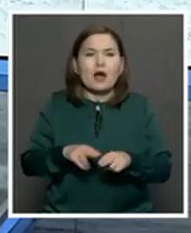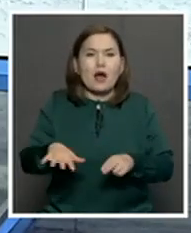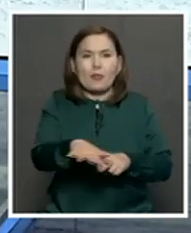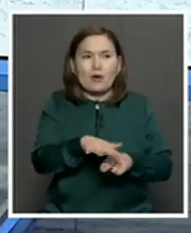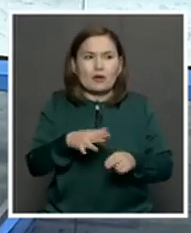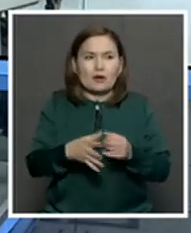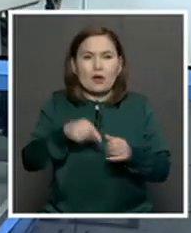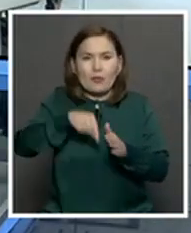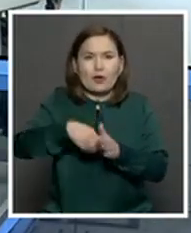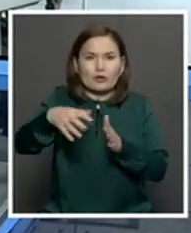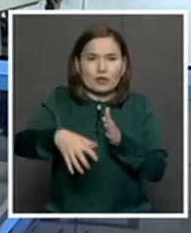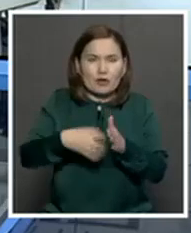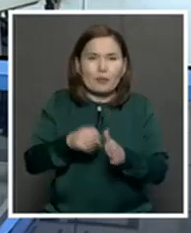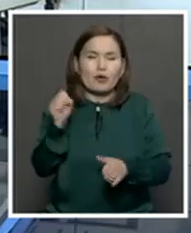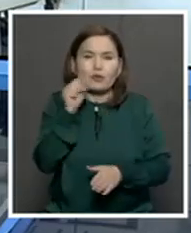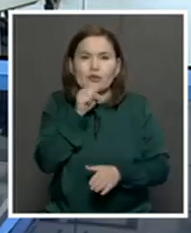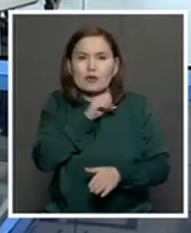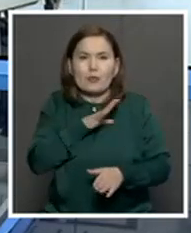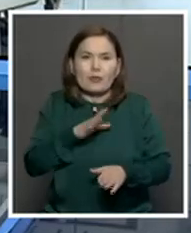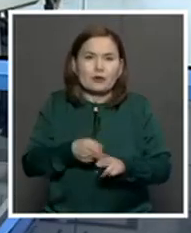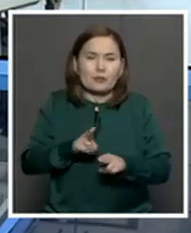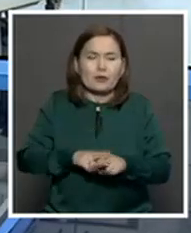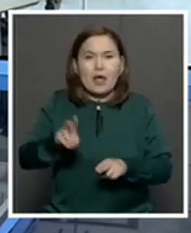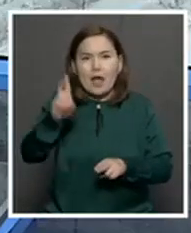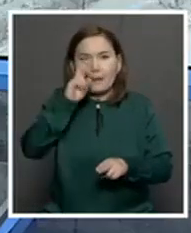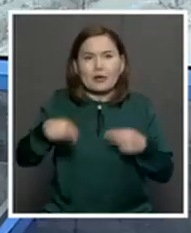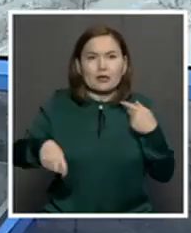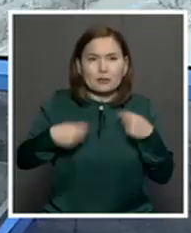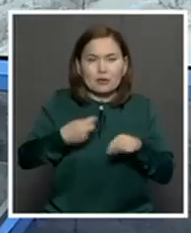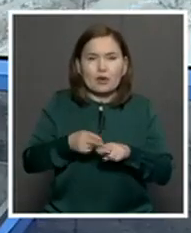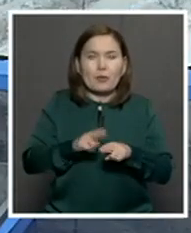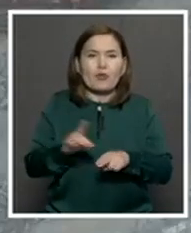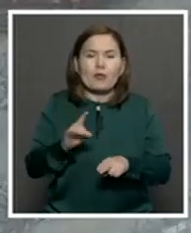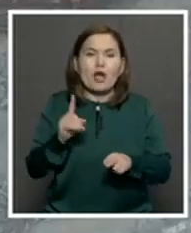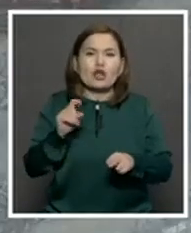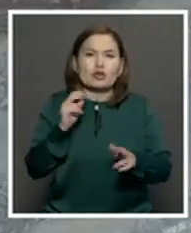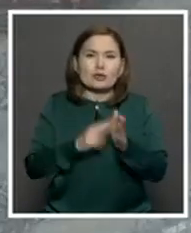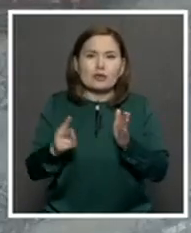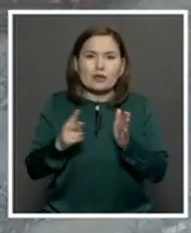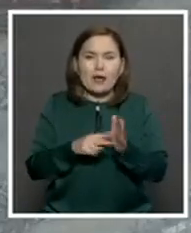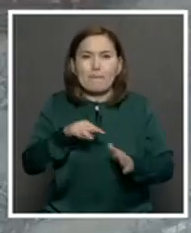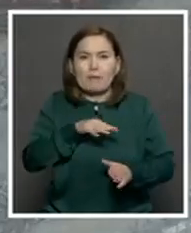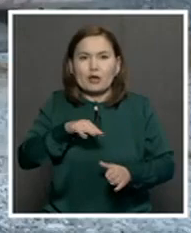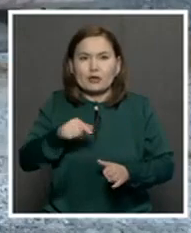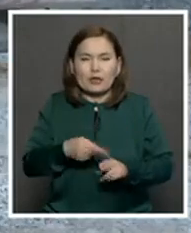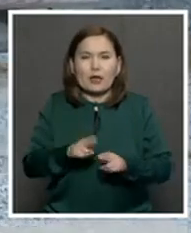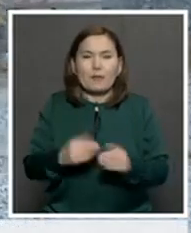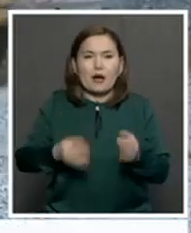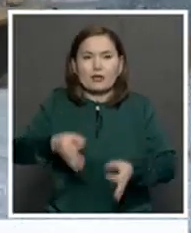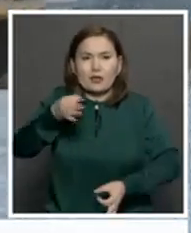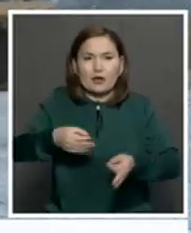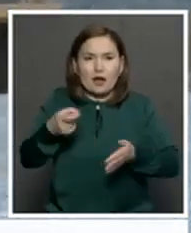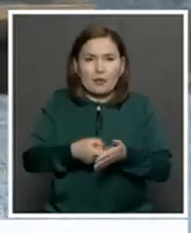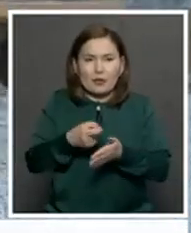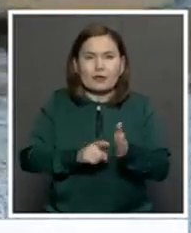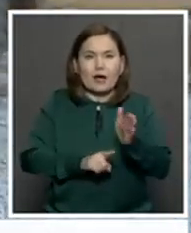жұмыс жүргізген. Зауыт қиыршықта құм өңдеумен айналысқан. Мемлекетке келген шығын көлемі 177 миллион теңге. Қазір сотқа дейінгі тергеу